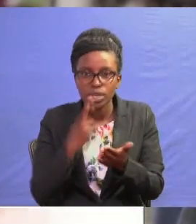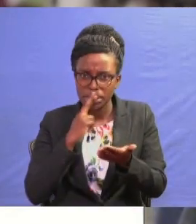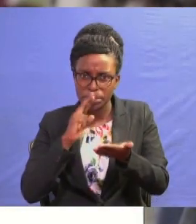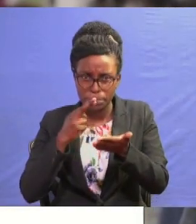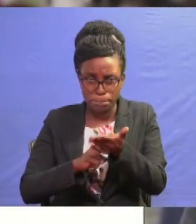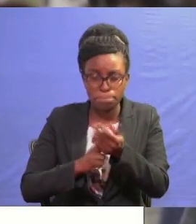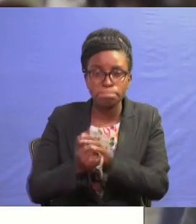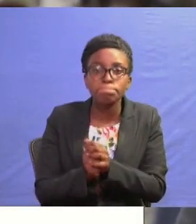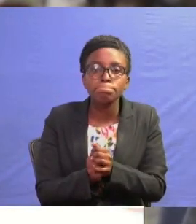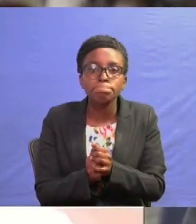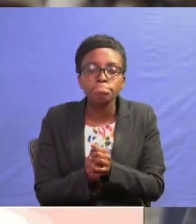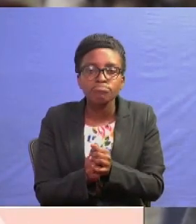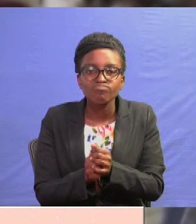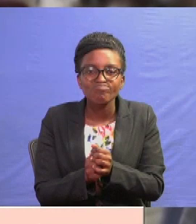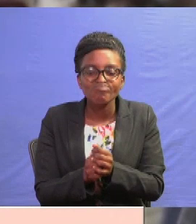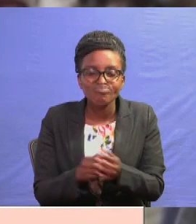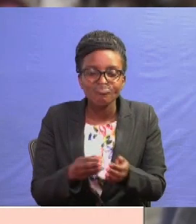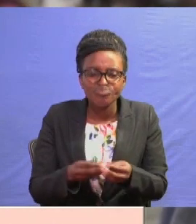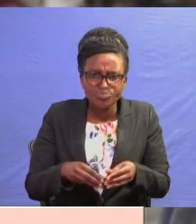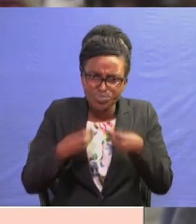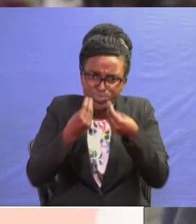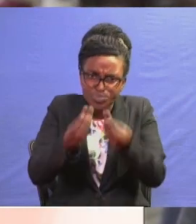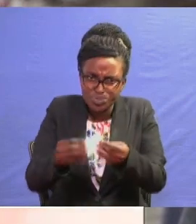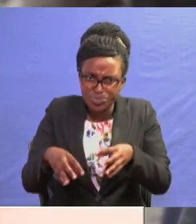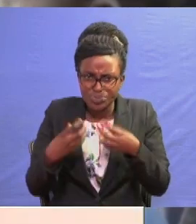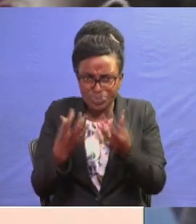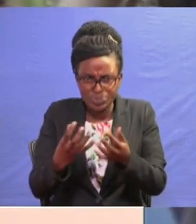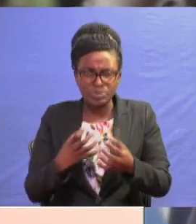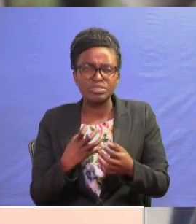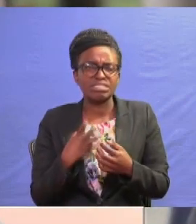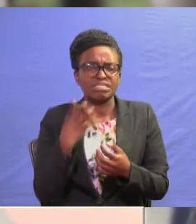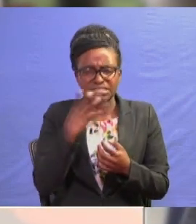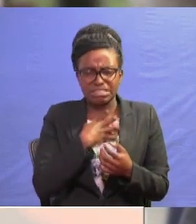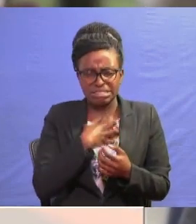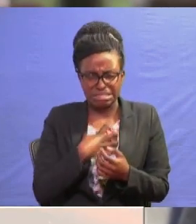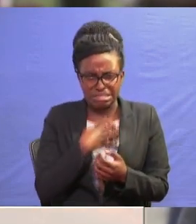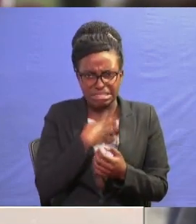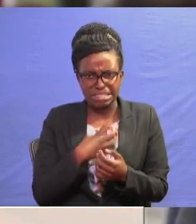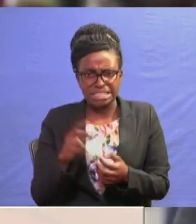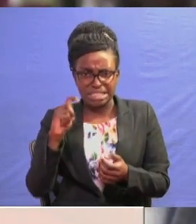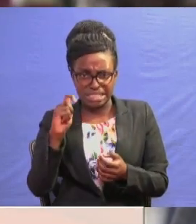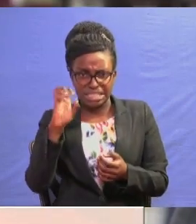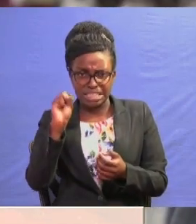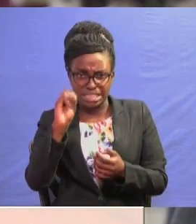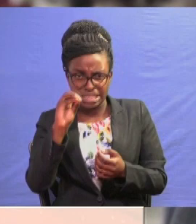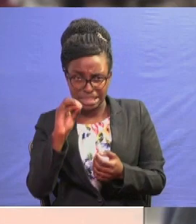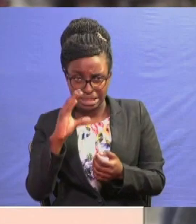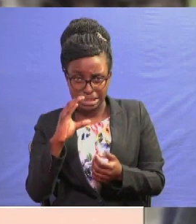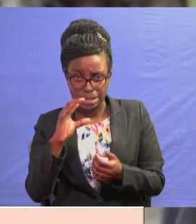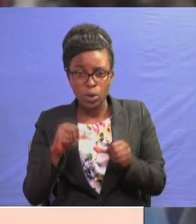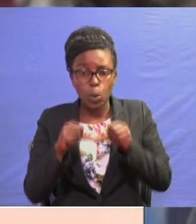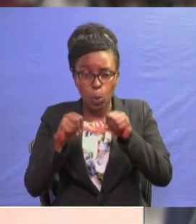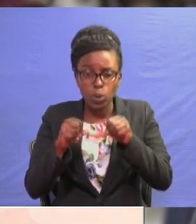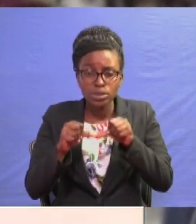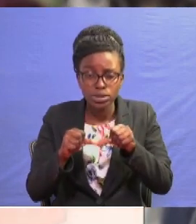Ku present our anger to the TSC ya kwamba lazima watu confirm na kutu